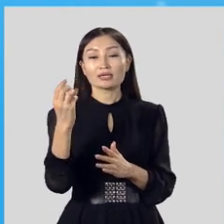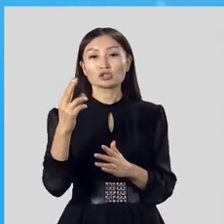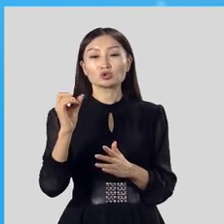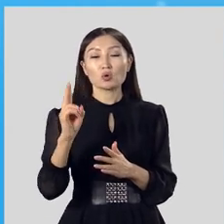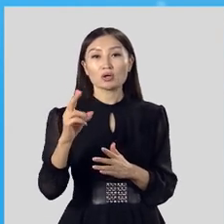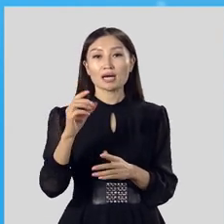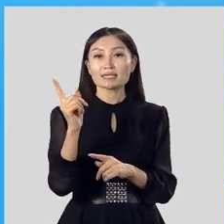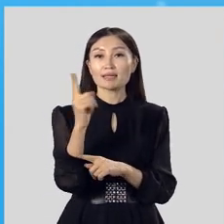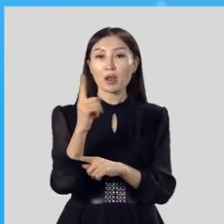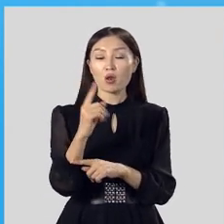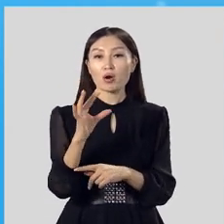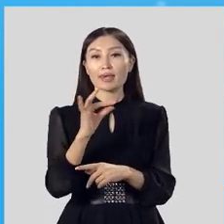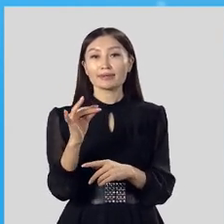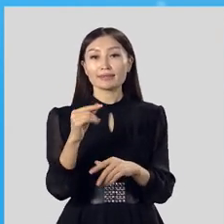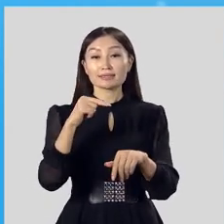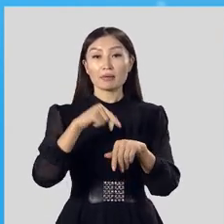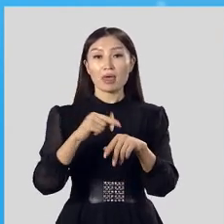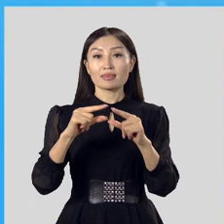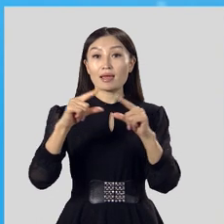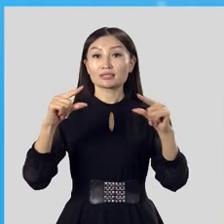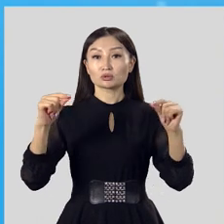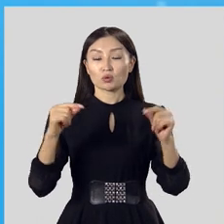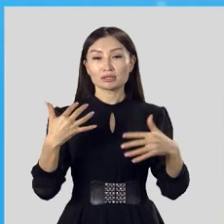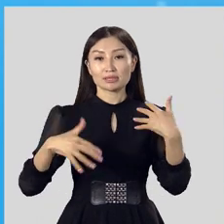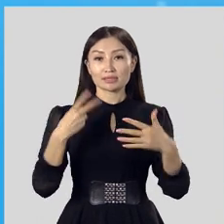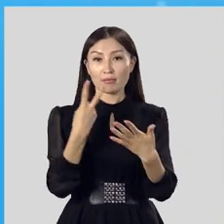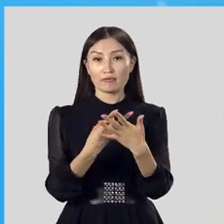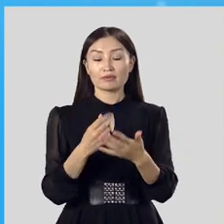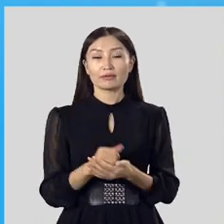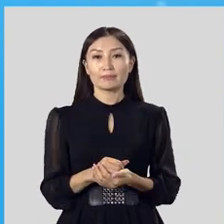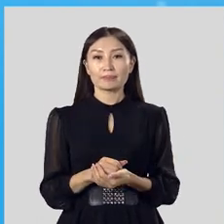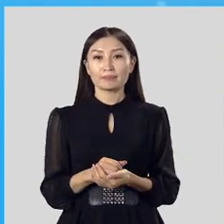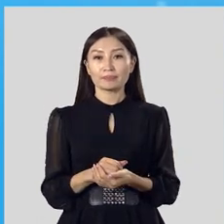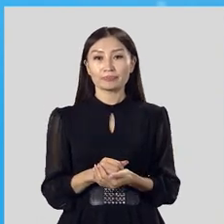стебелек и еле заметные листочки.